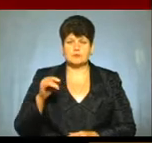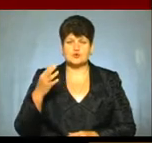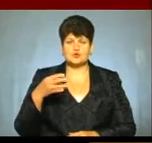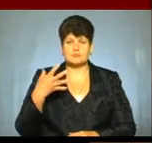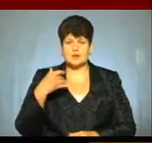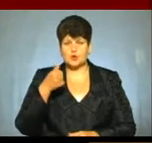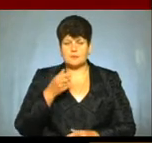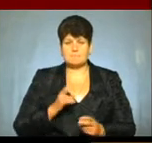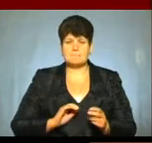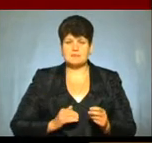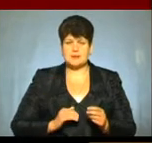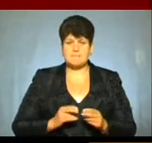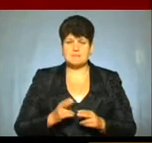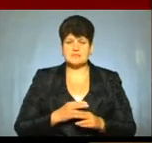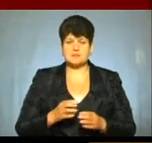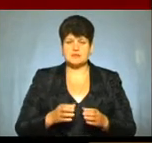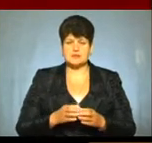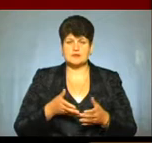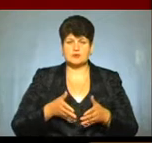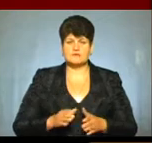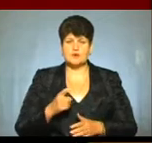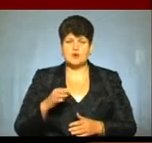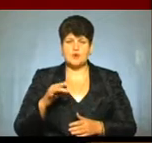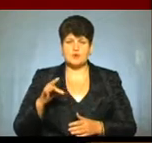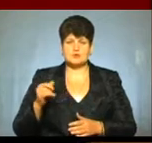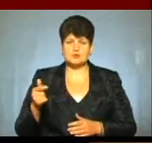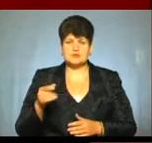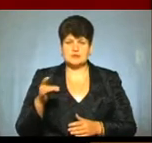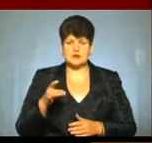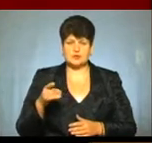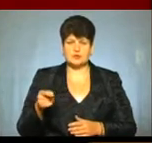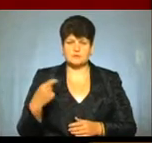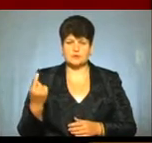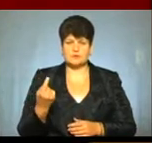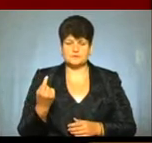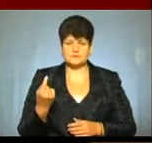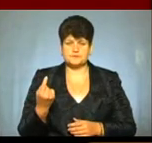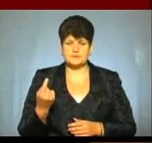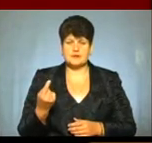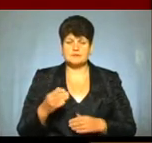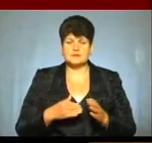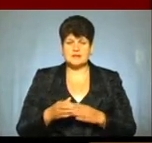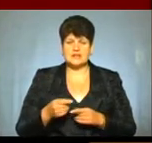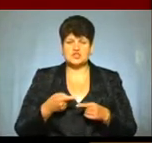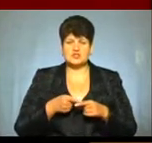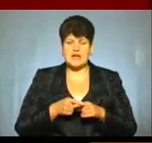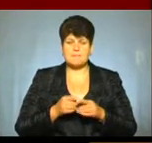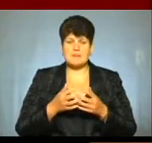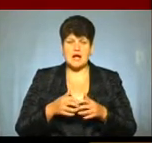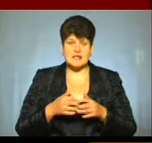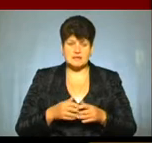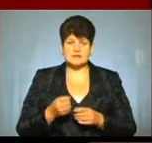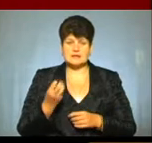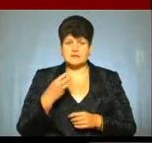Ігор Сополь, 45 років, підприємець, безпартійний. Народився в Хоросткові Гусятинського району Тернопільської області. За фахом –